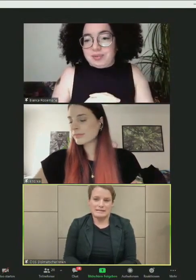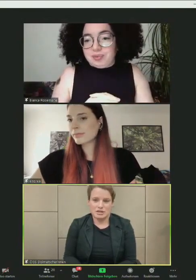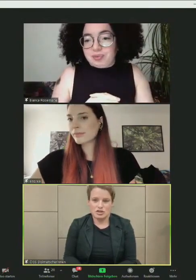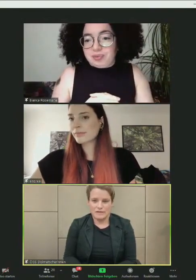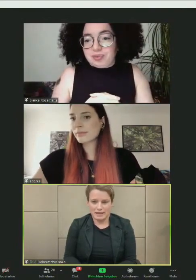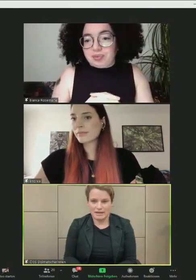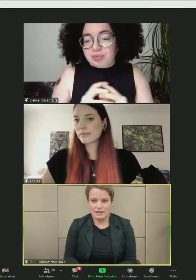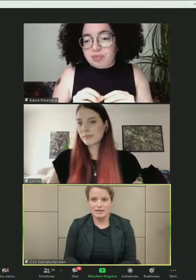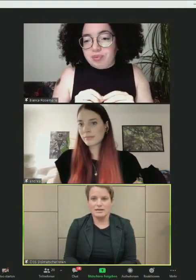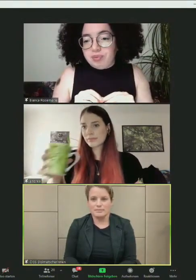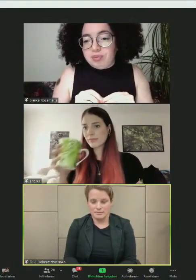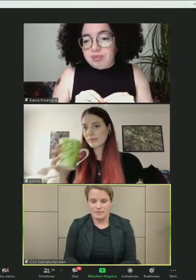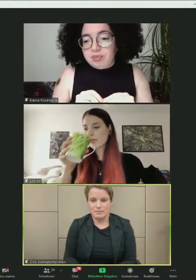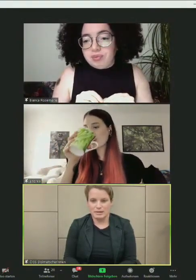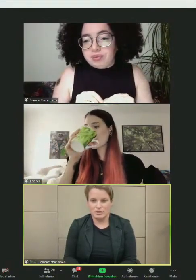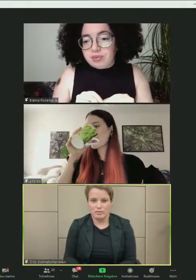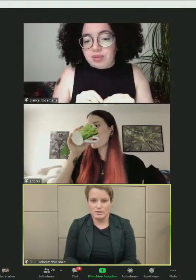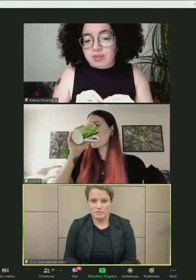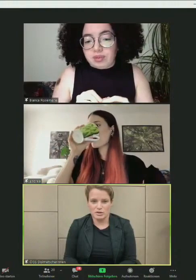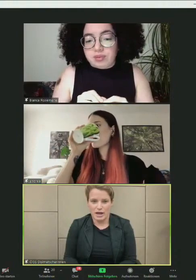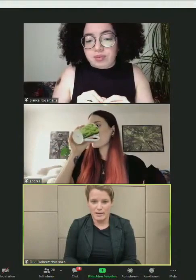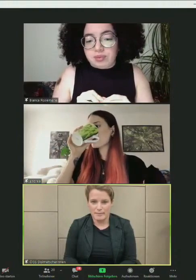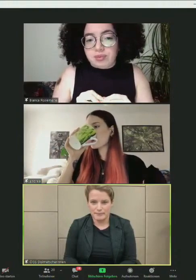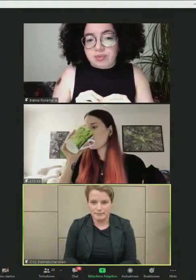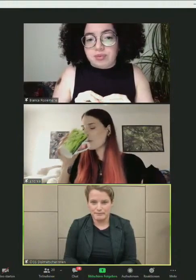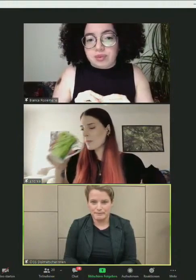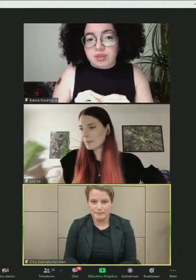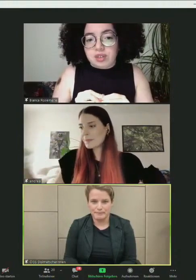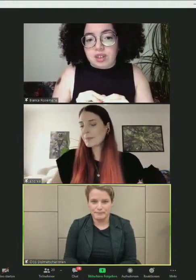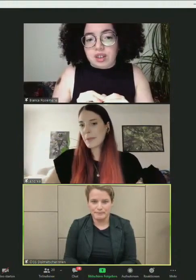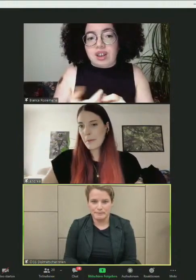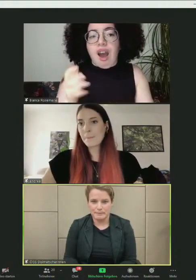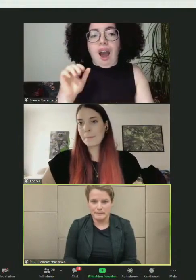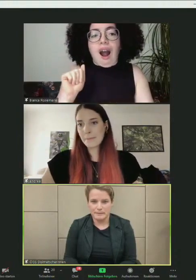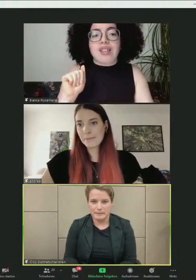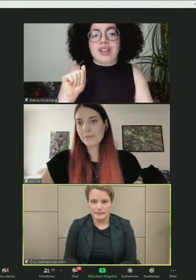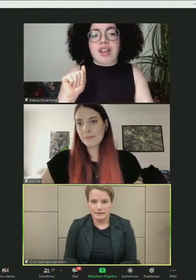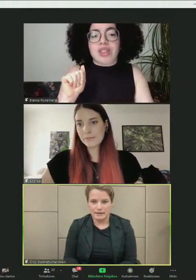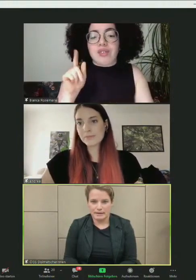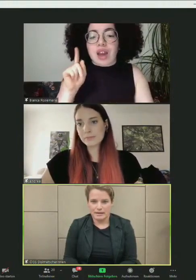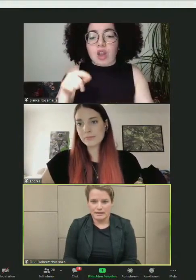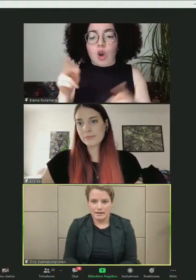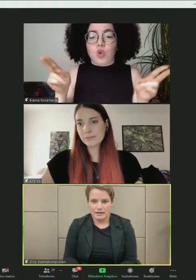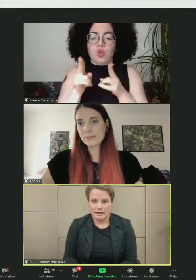oder einer Sehschwäche, eben die Bilder nochmal zu beschreiben.